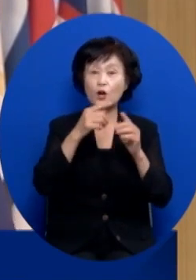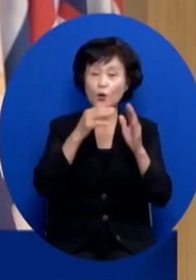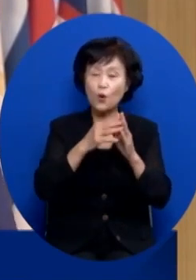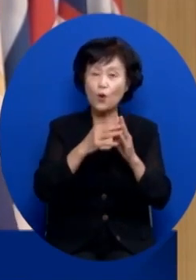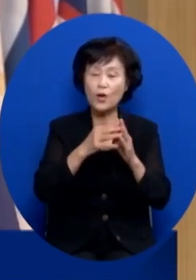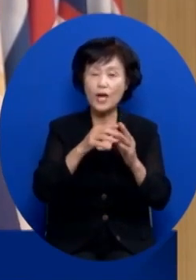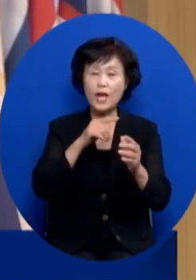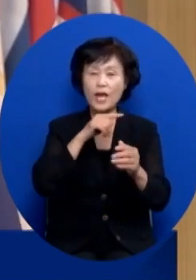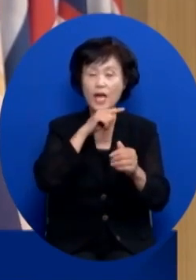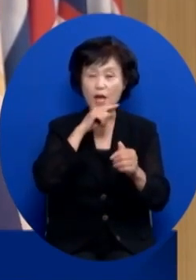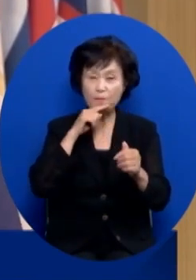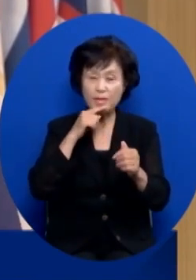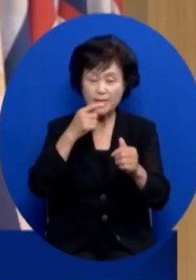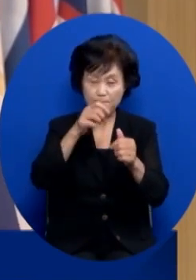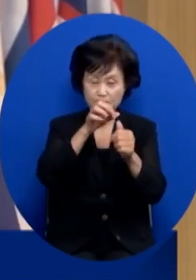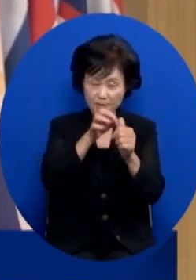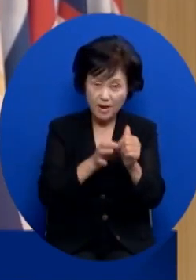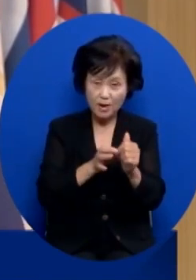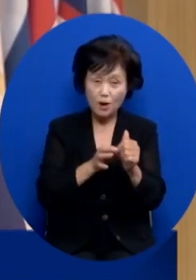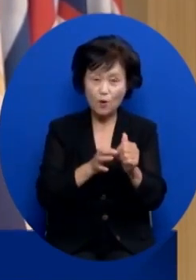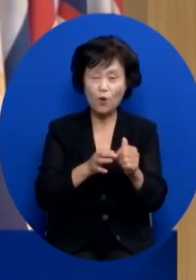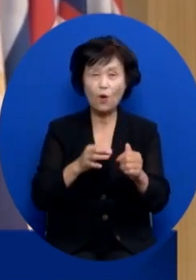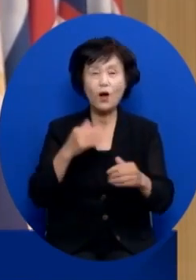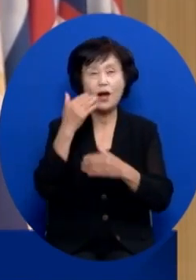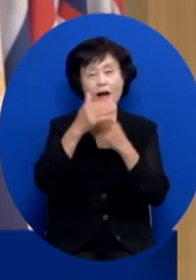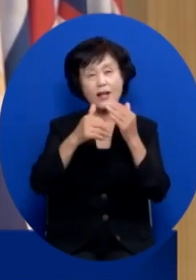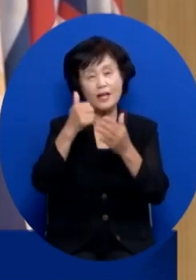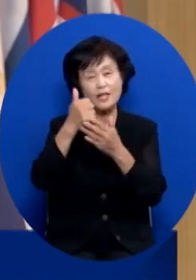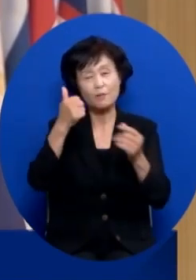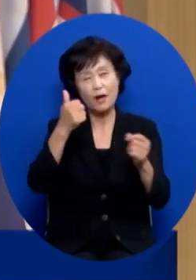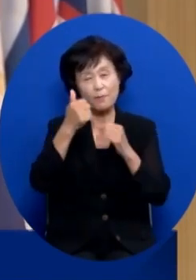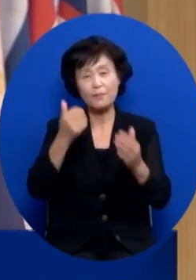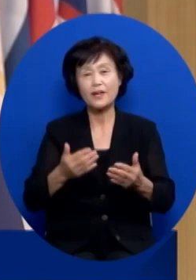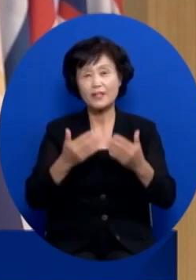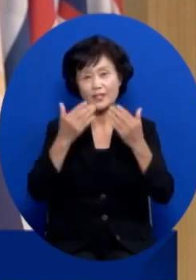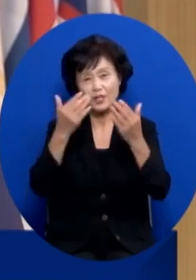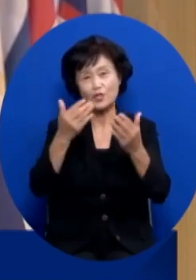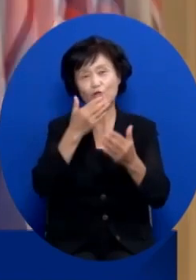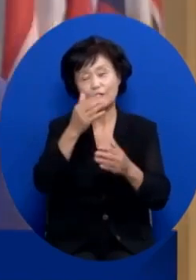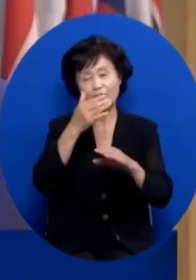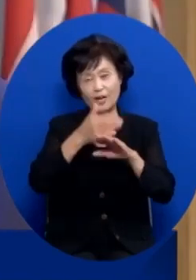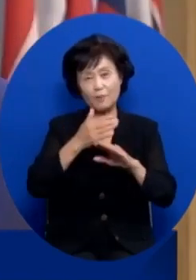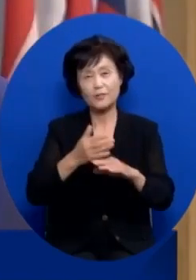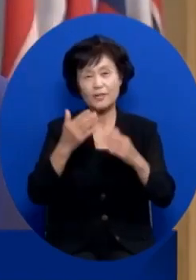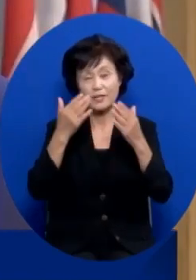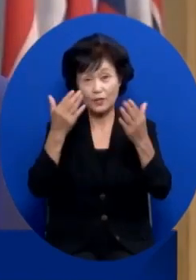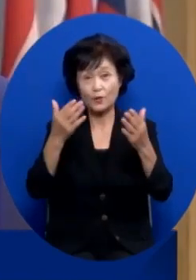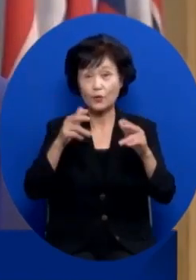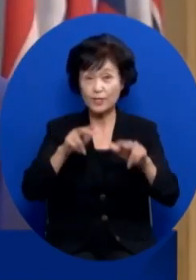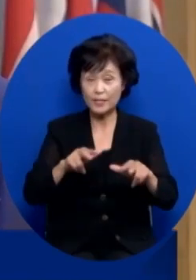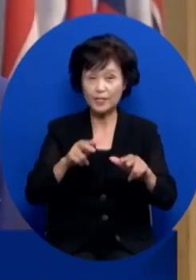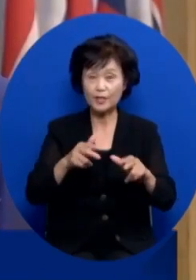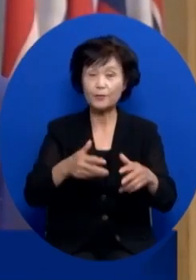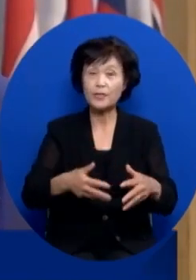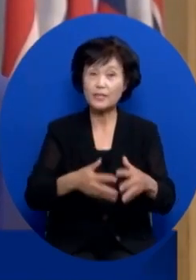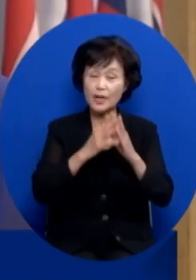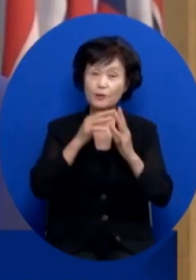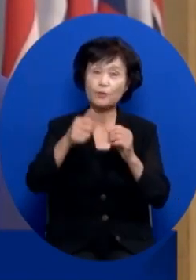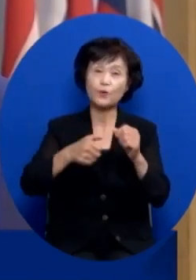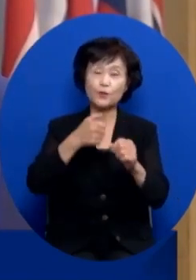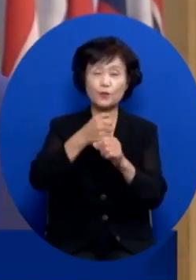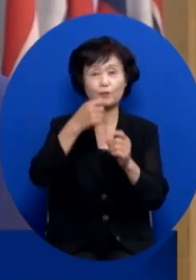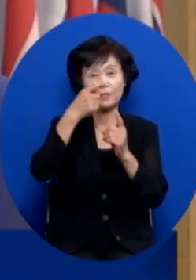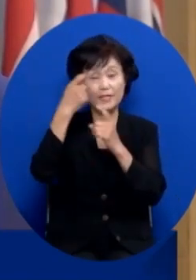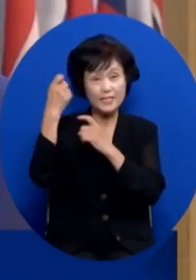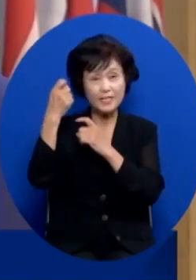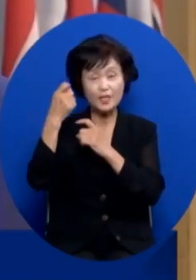갚고 헌당까지 하게 된 것을 진심으로 하나님께 감사드리고 지금 우리가 창립 50주년